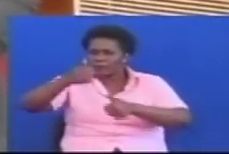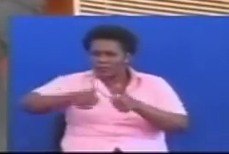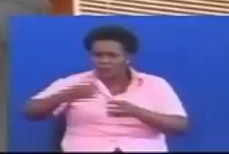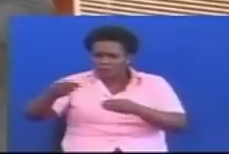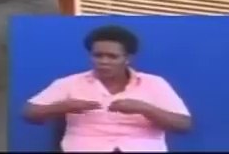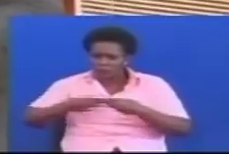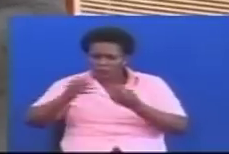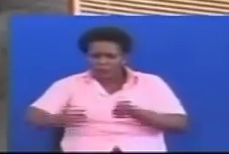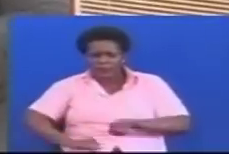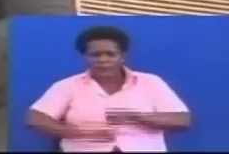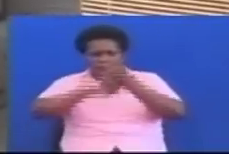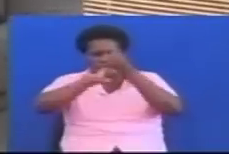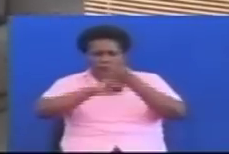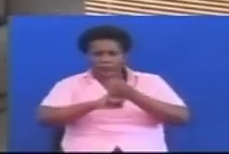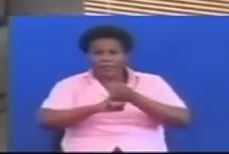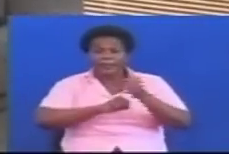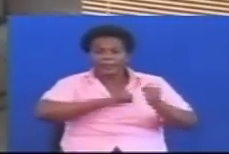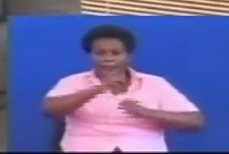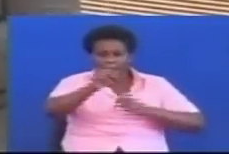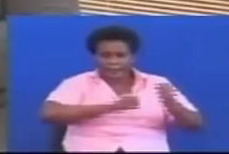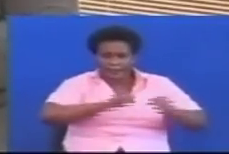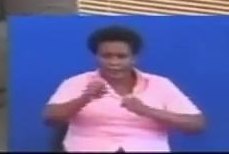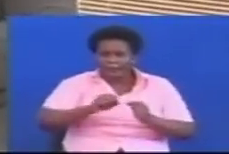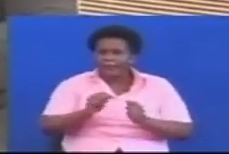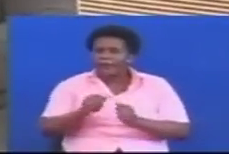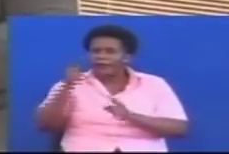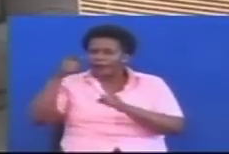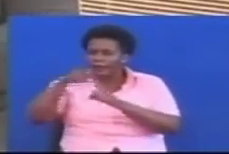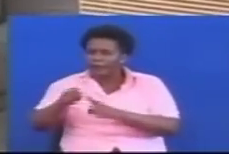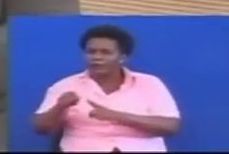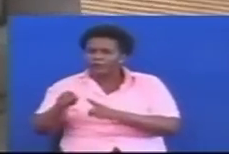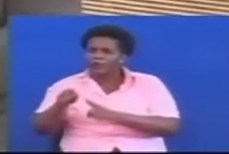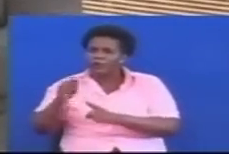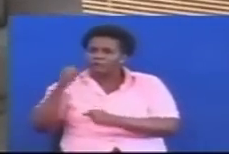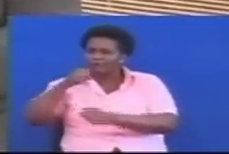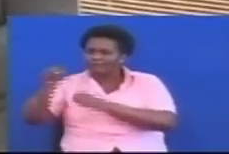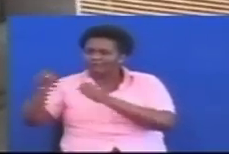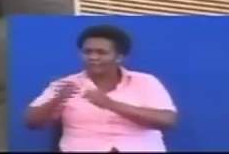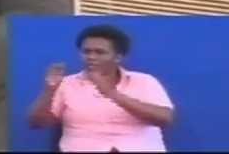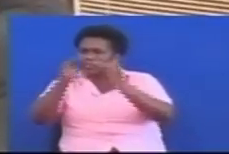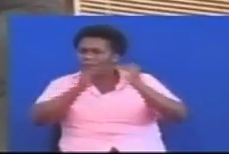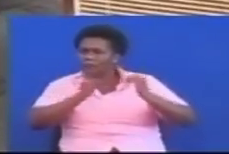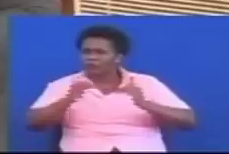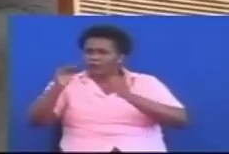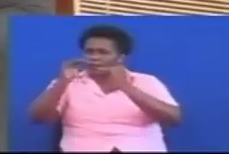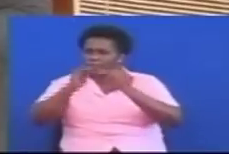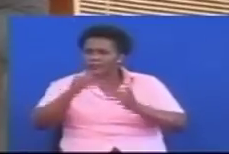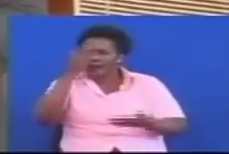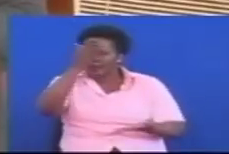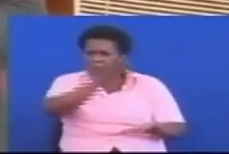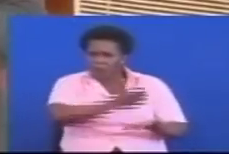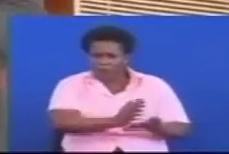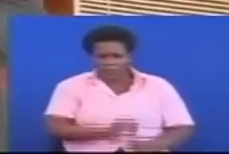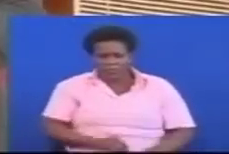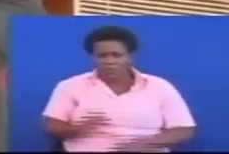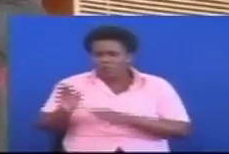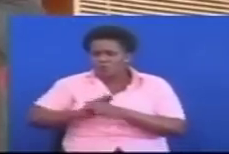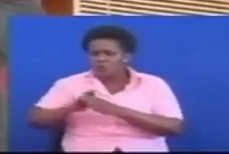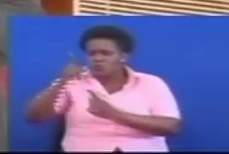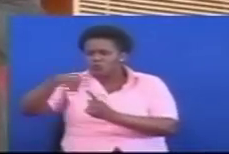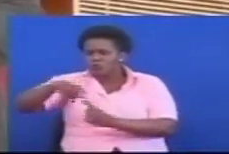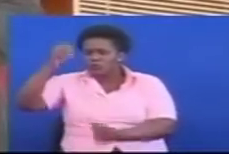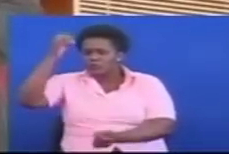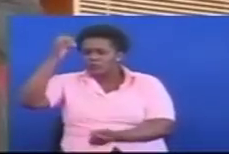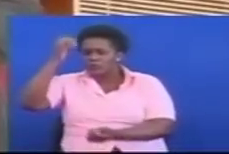mkono katika mapambano ya kupigania demokrasia kweli katika nchi hii, hasa uchaguzi ulio huru na haki. Kwani kambi